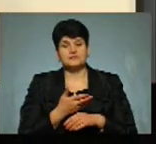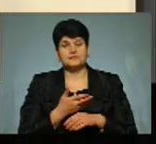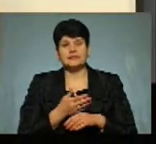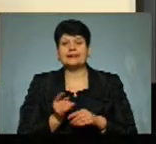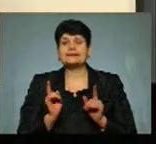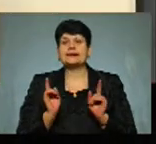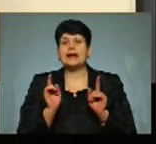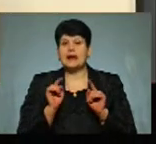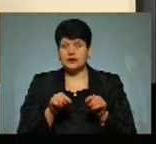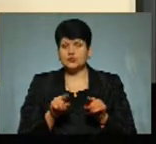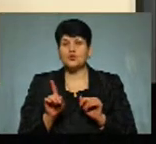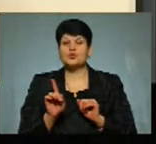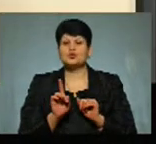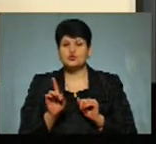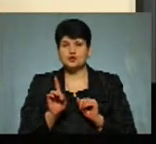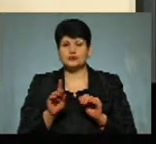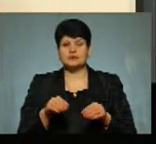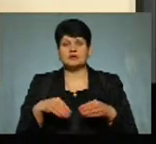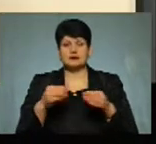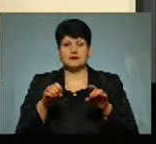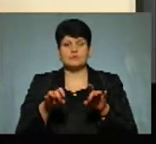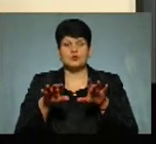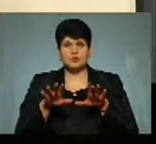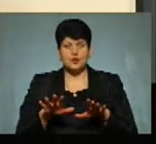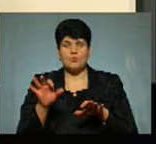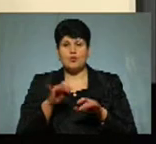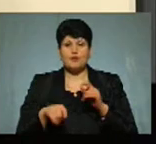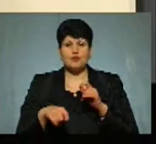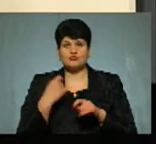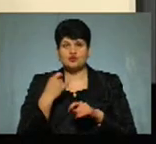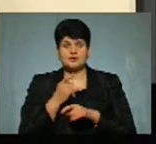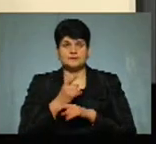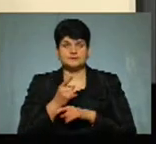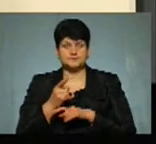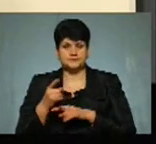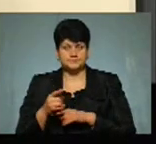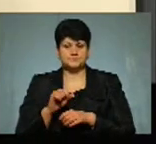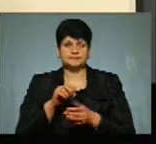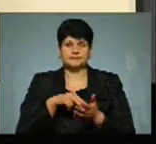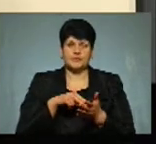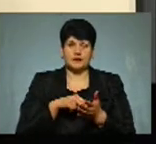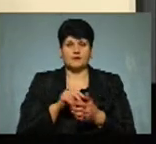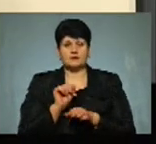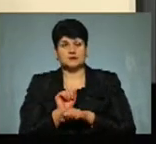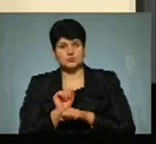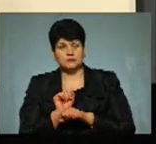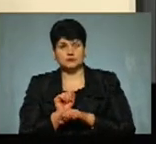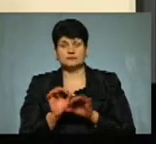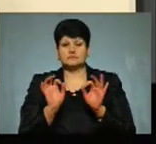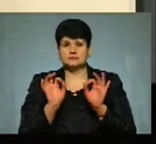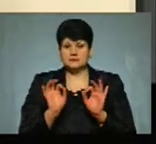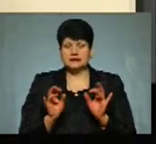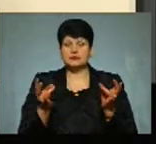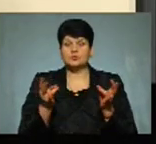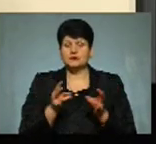щоб виносити постанови про порушення в сфері паркування, зупинки та стоянок транспортних засобів в правовому полі, необхідно було